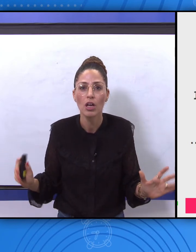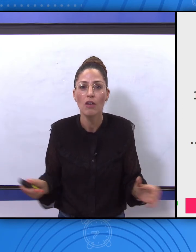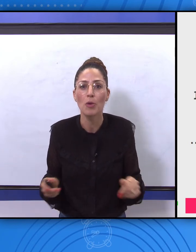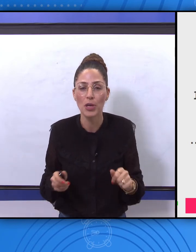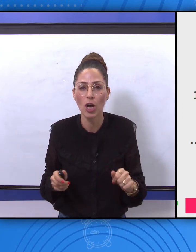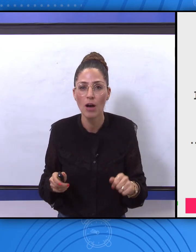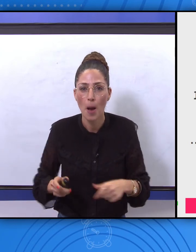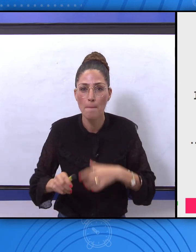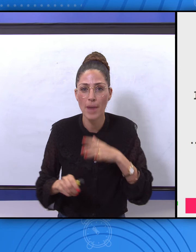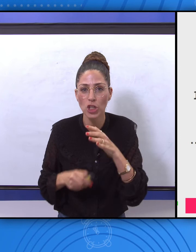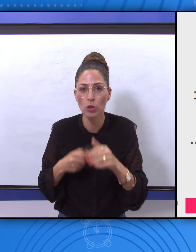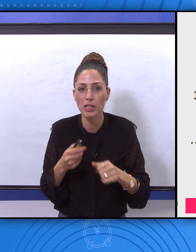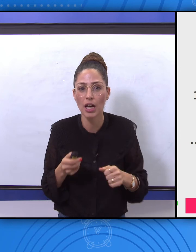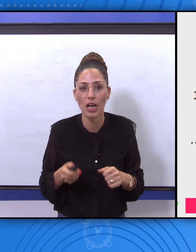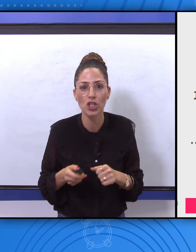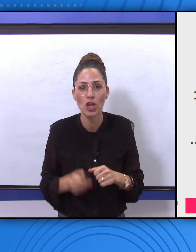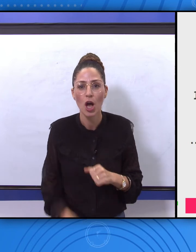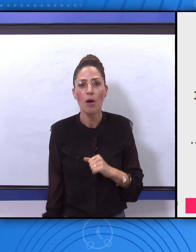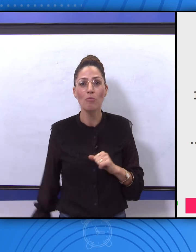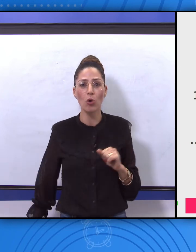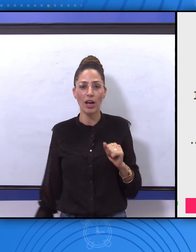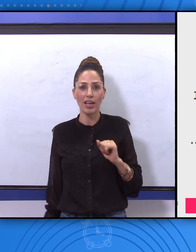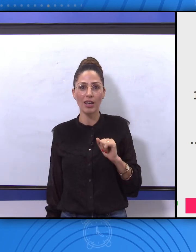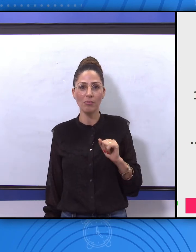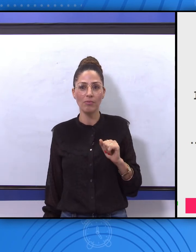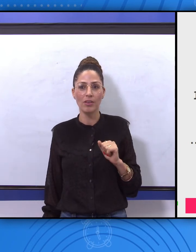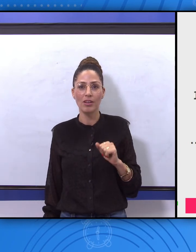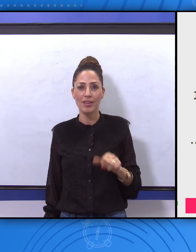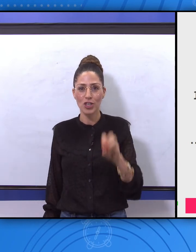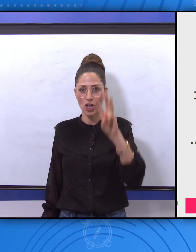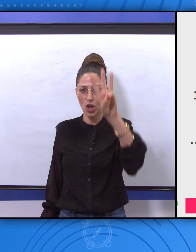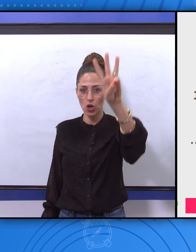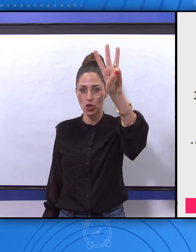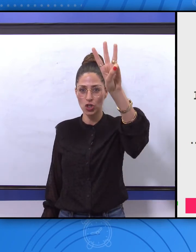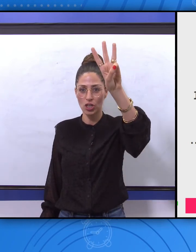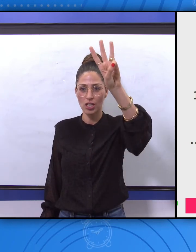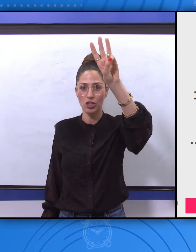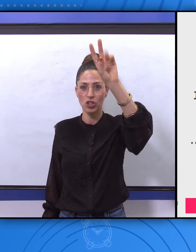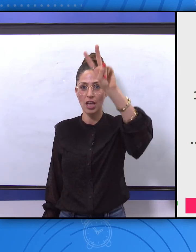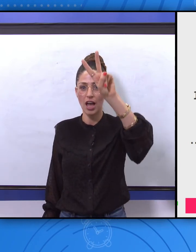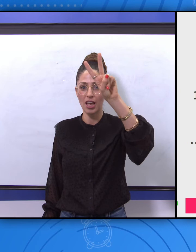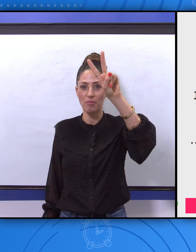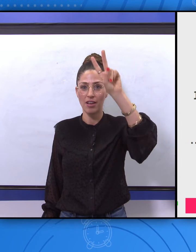וחשוך, ופתאום משהו מתרחש. מוכנים?